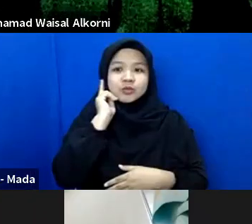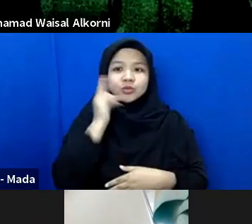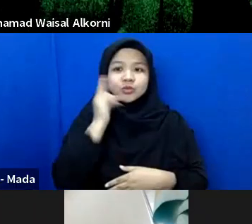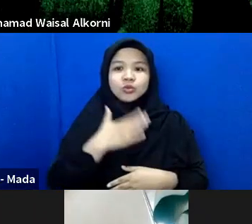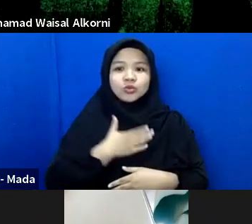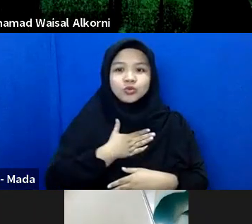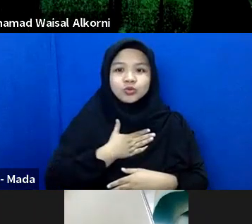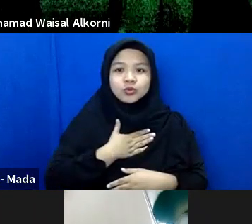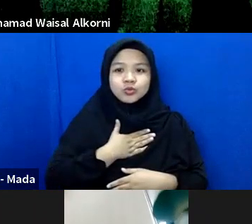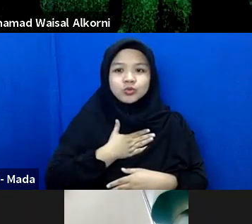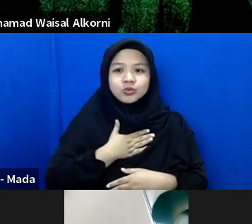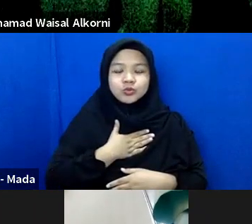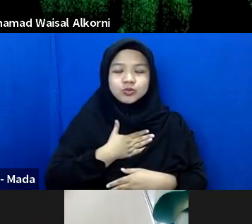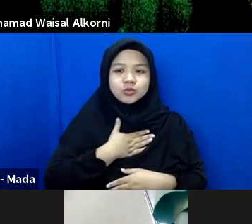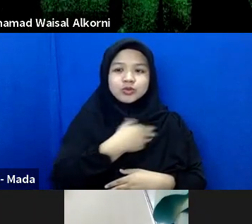hai